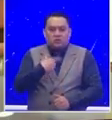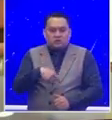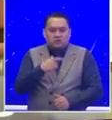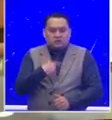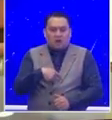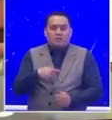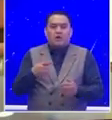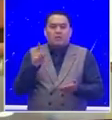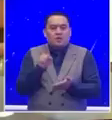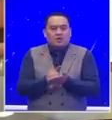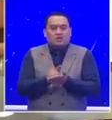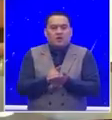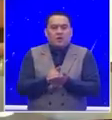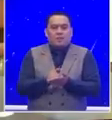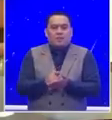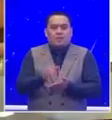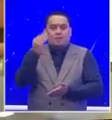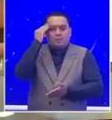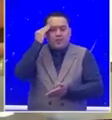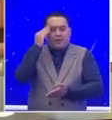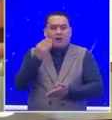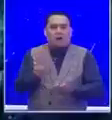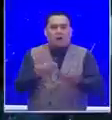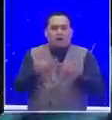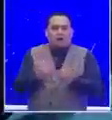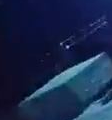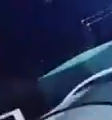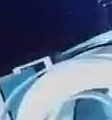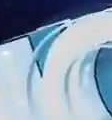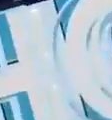Алматинской области, все предпринял меры предосторожности.